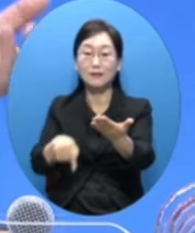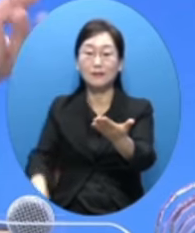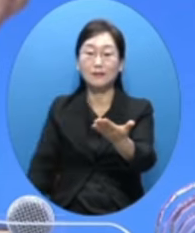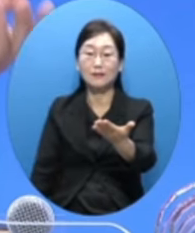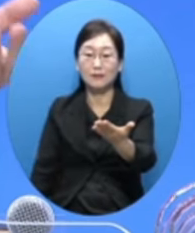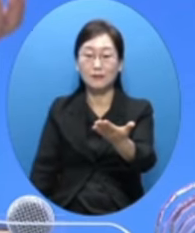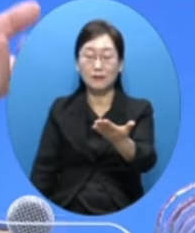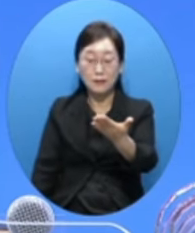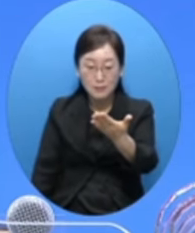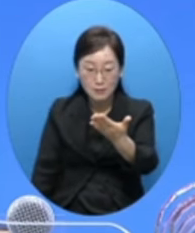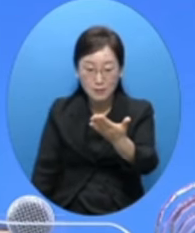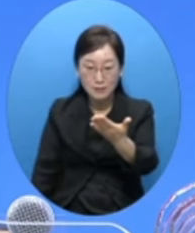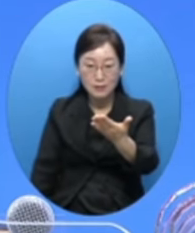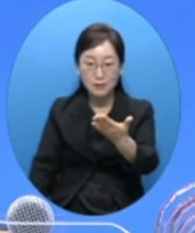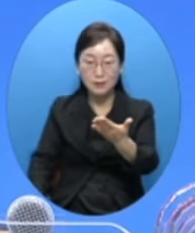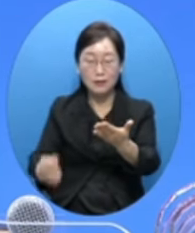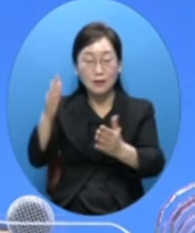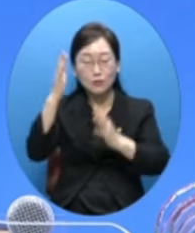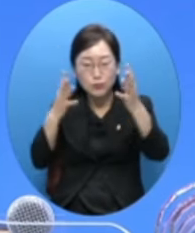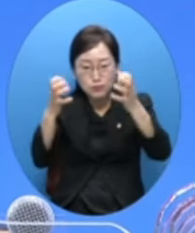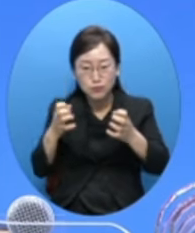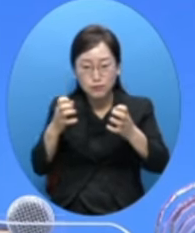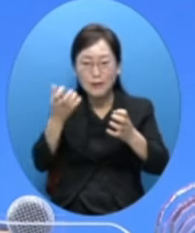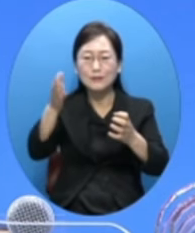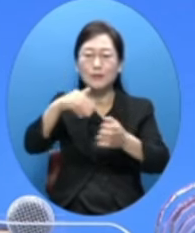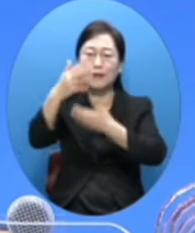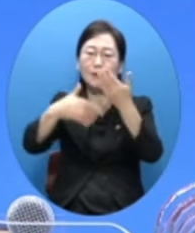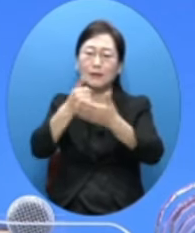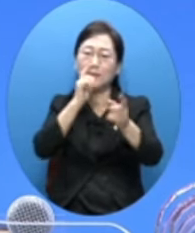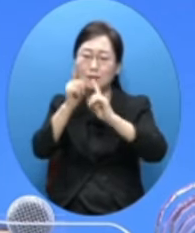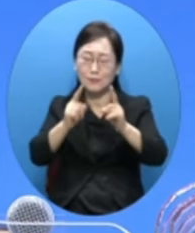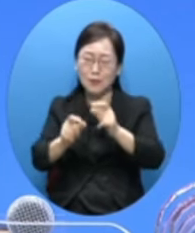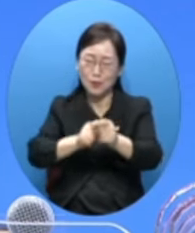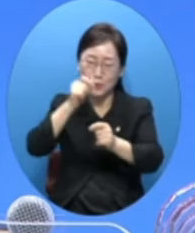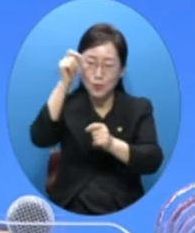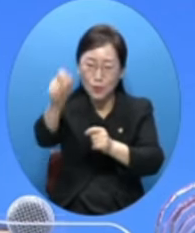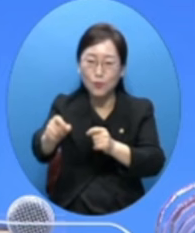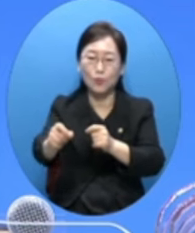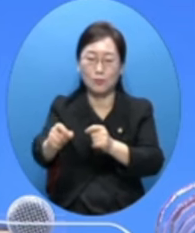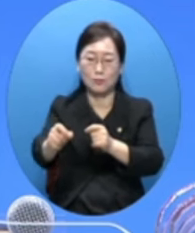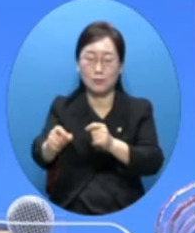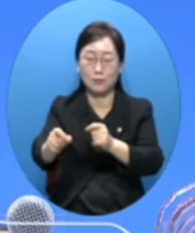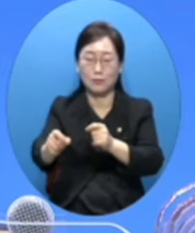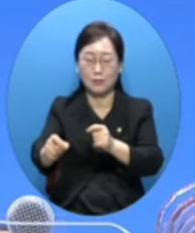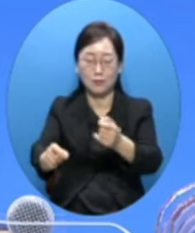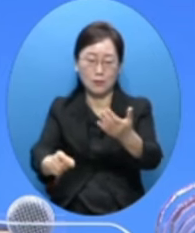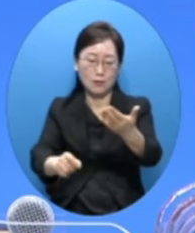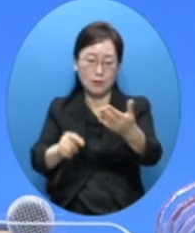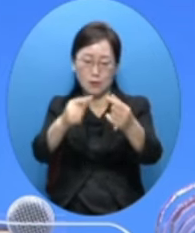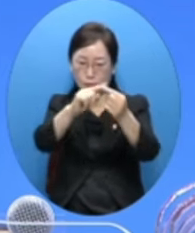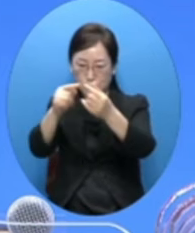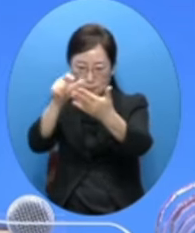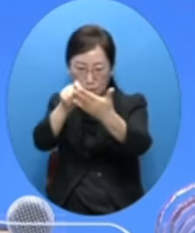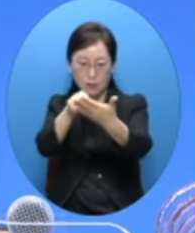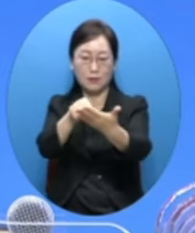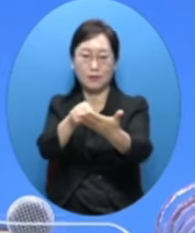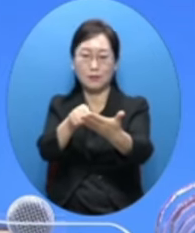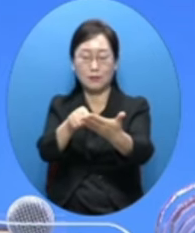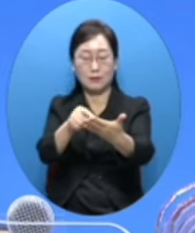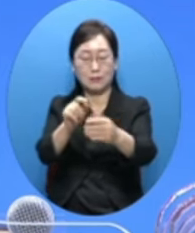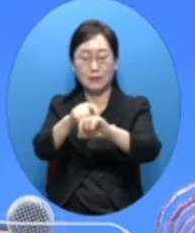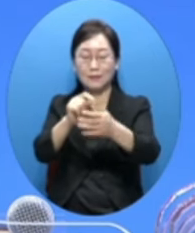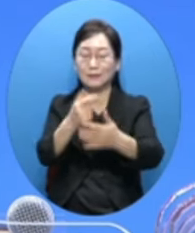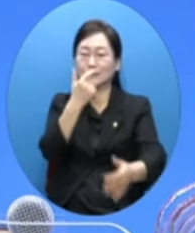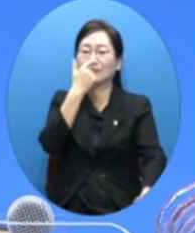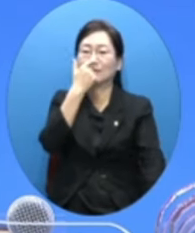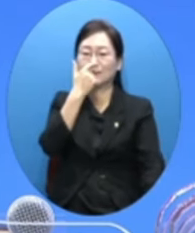풀은 마르고 시들지만 하는 말씀은 세세토록 영원하다 이런 말씀을 보면서 마음에 찔림이